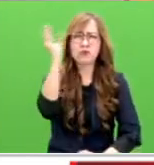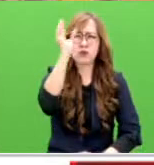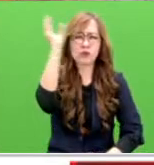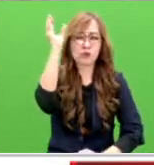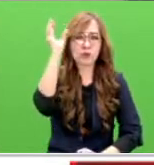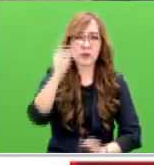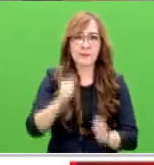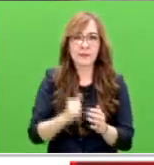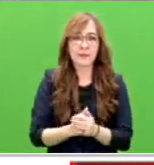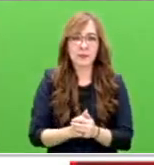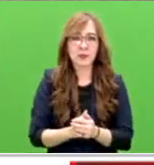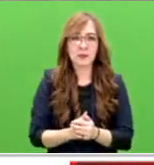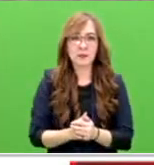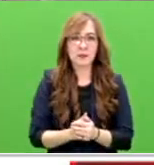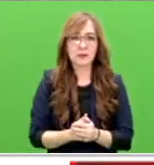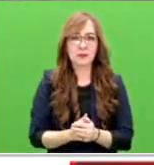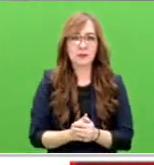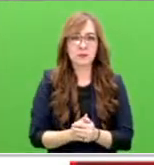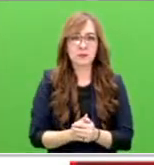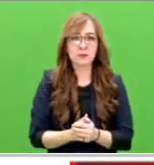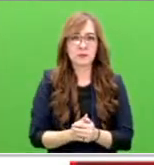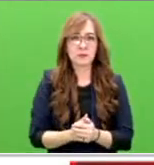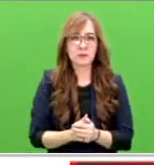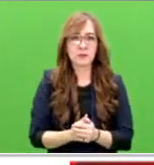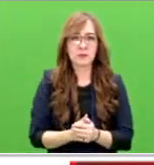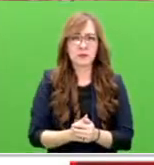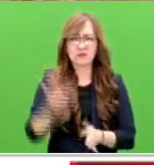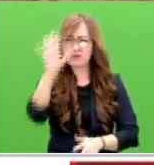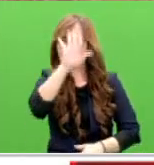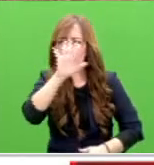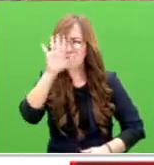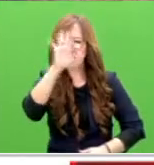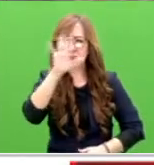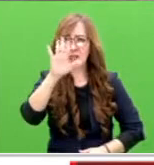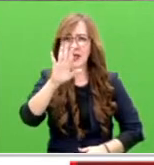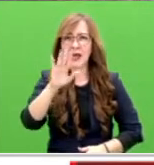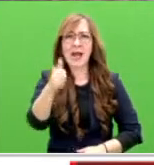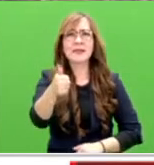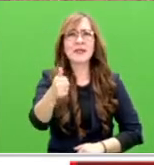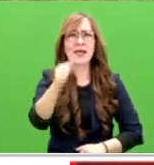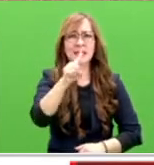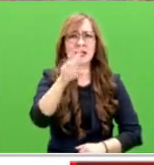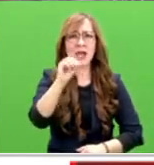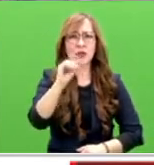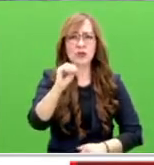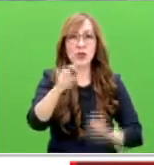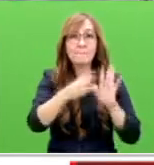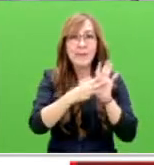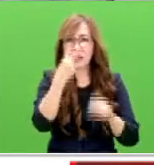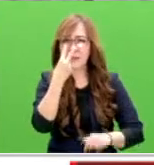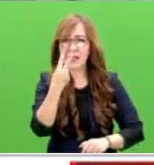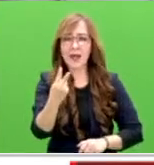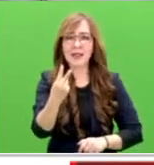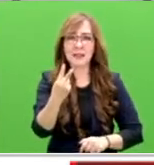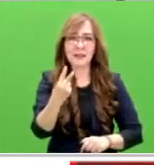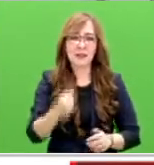tinggi dan menutupin jalan, dan jarak pandang pun sekitar 100 meter dan ini pun mulanya terlihat gelap sejauh ini karena di salah